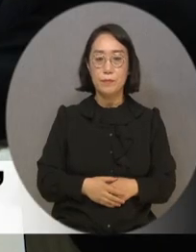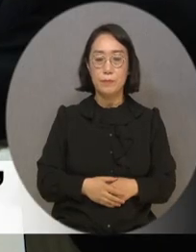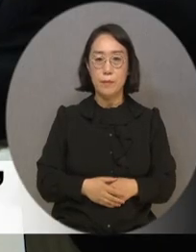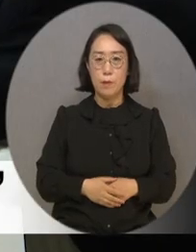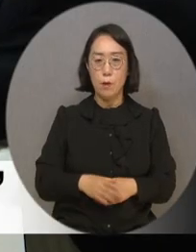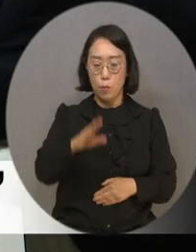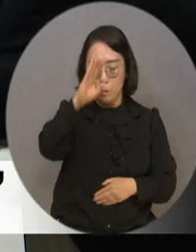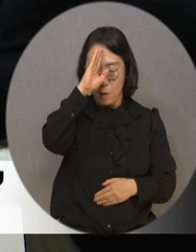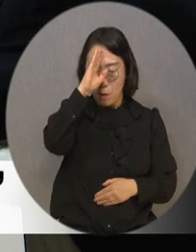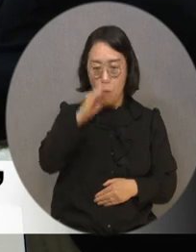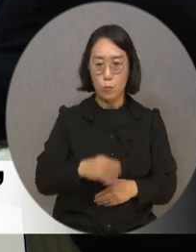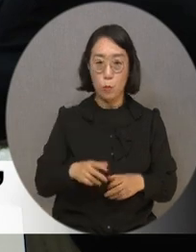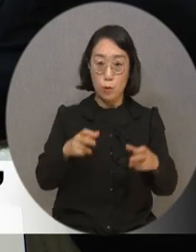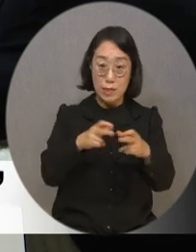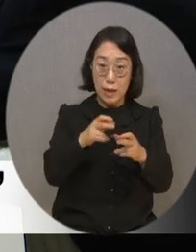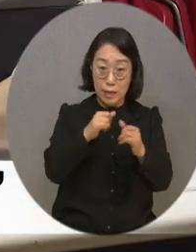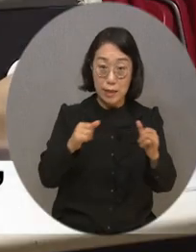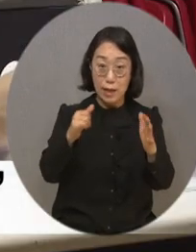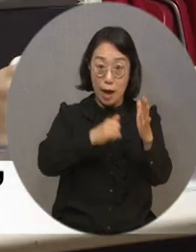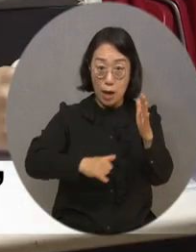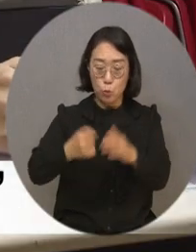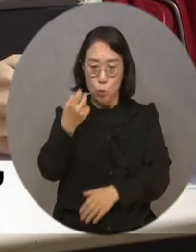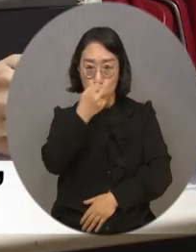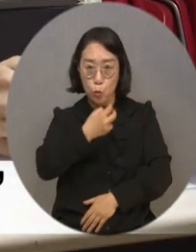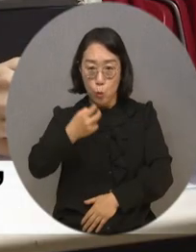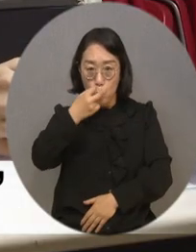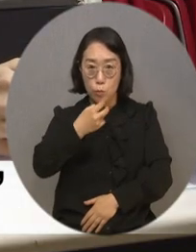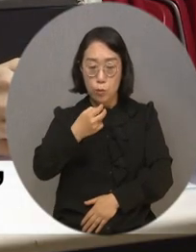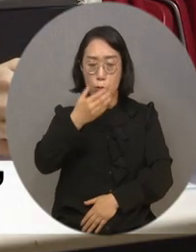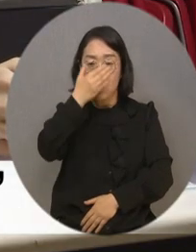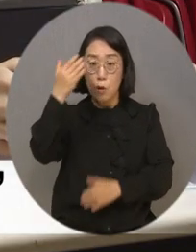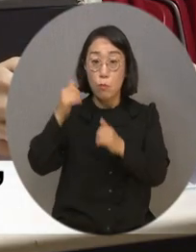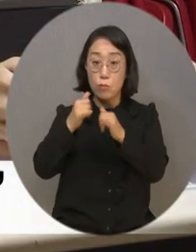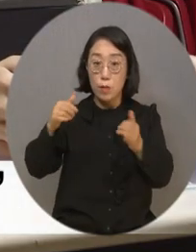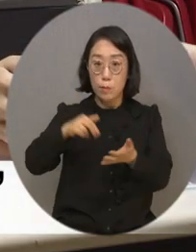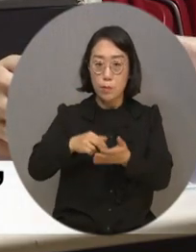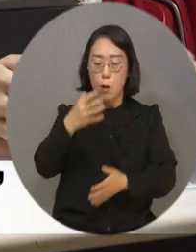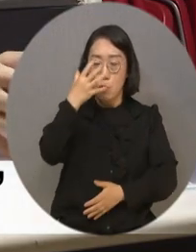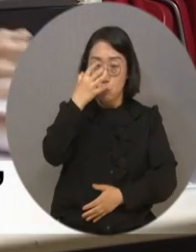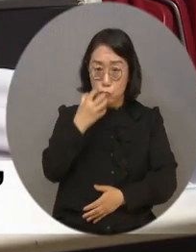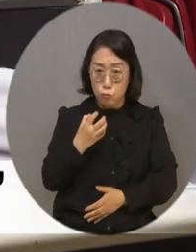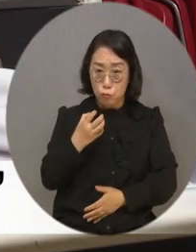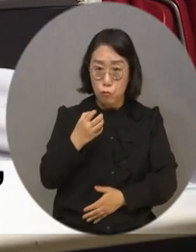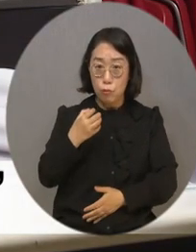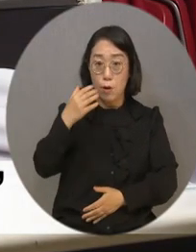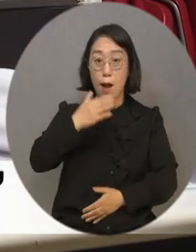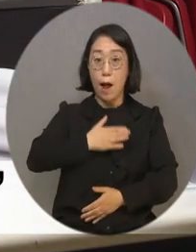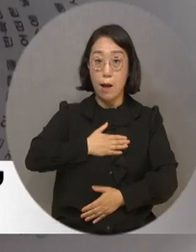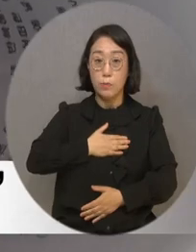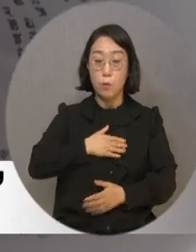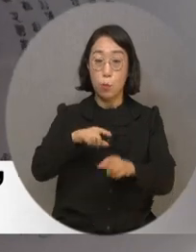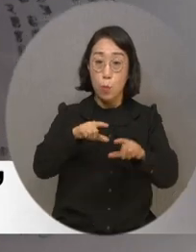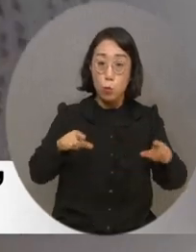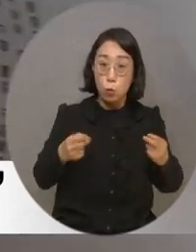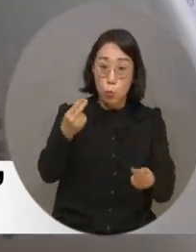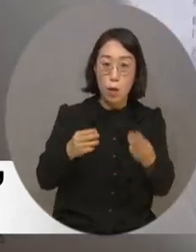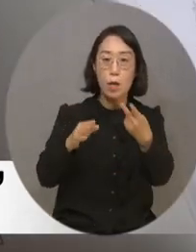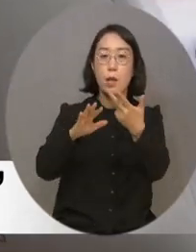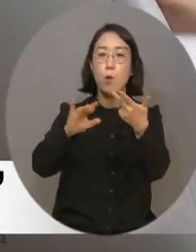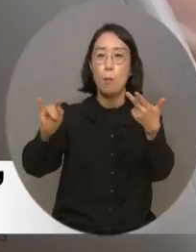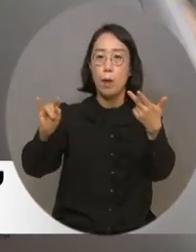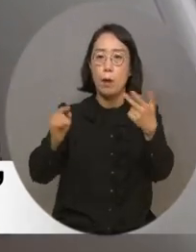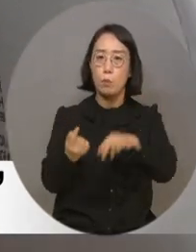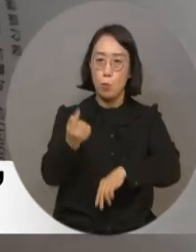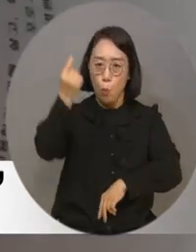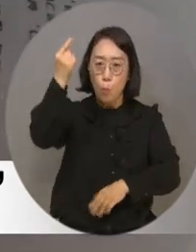질병을 앓거나 장애가 있는 가족을 돌보는 가족 돌봄 청년이 우울감을 느낄 확률이 일반 청년보다 7배나 높은